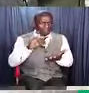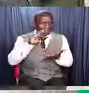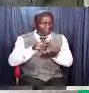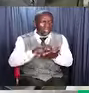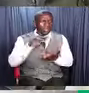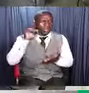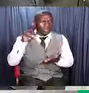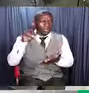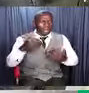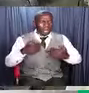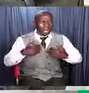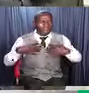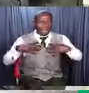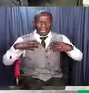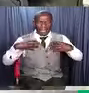Tunakushukuru Baba.